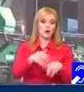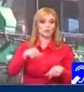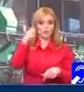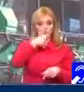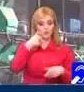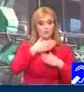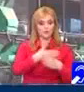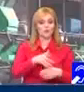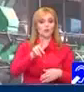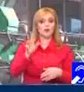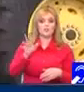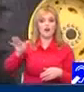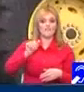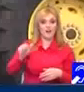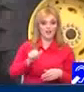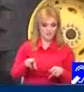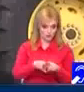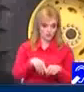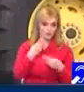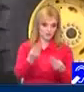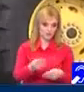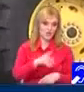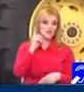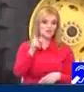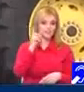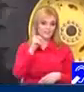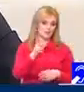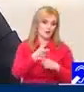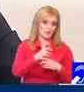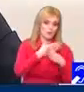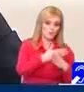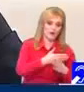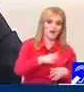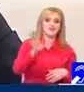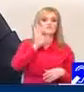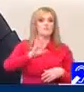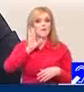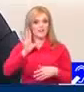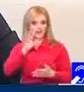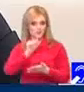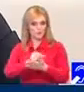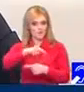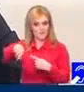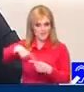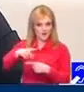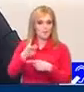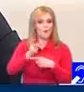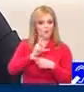acordate subvenții în avans pentru proiecte start-up inițiate de tineri și femei în afaceri. Circa 5% din acest